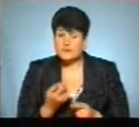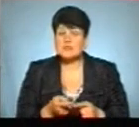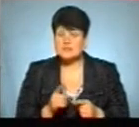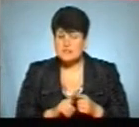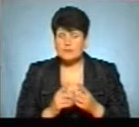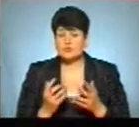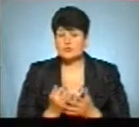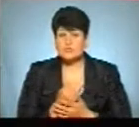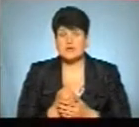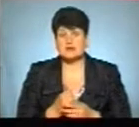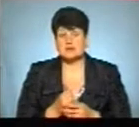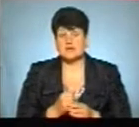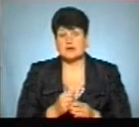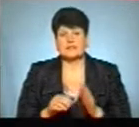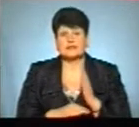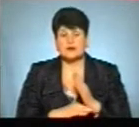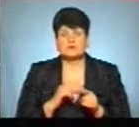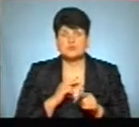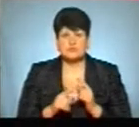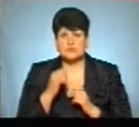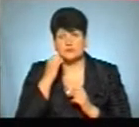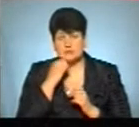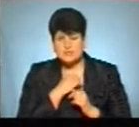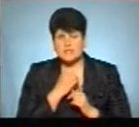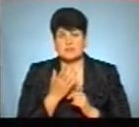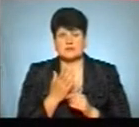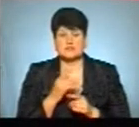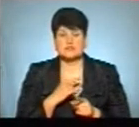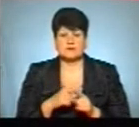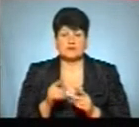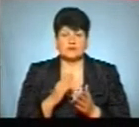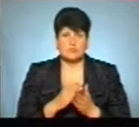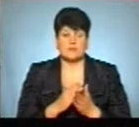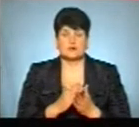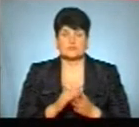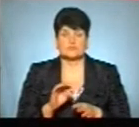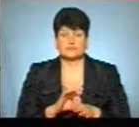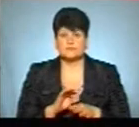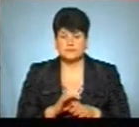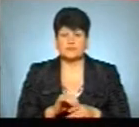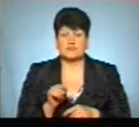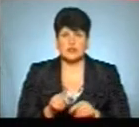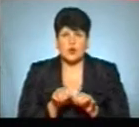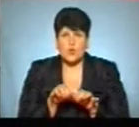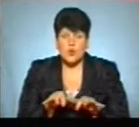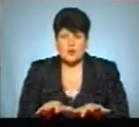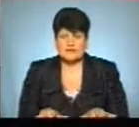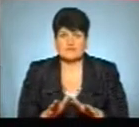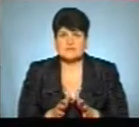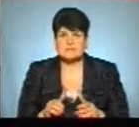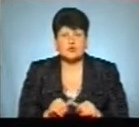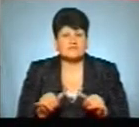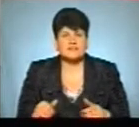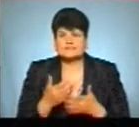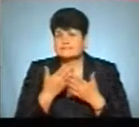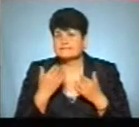скоріше старіють, скоріше вражаються шкідниками. В них коренева система, відповідно, не має куди